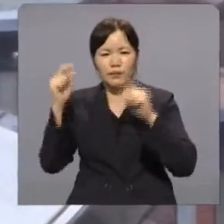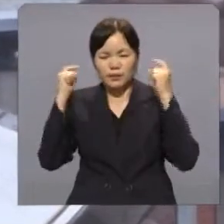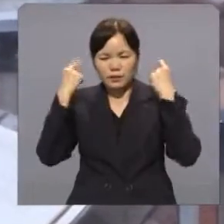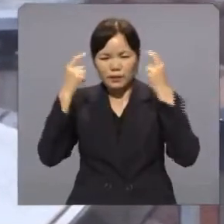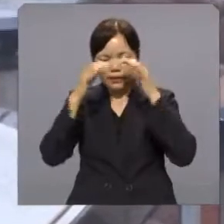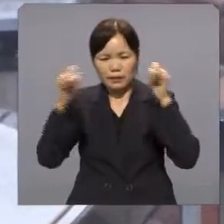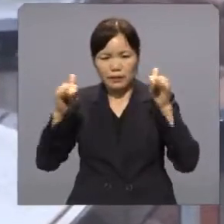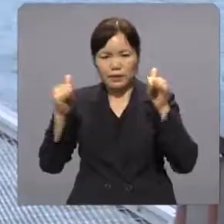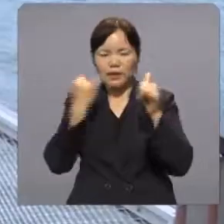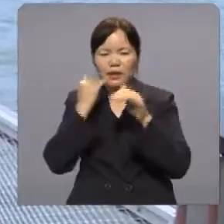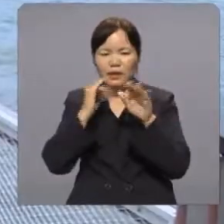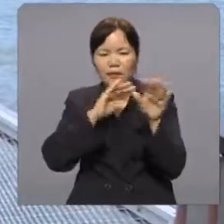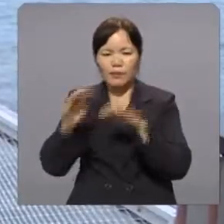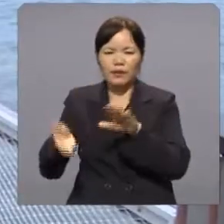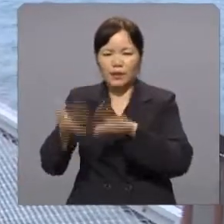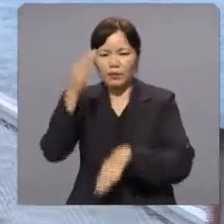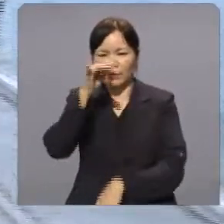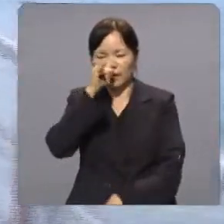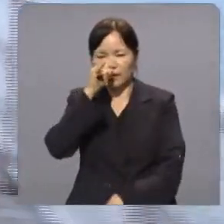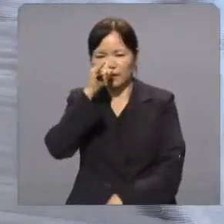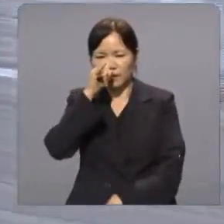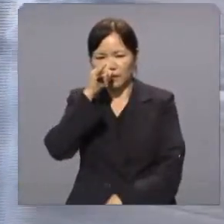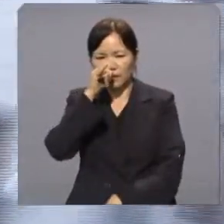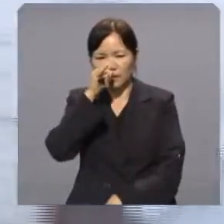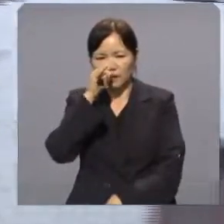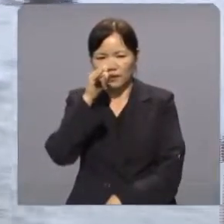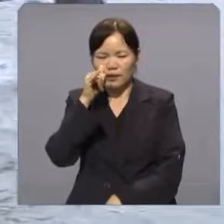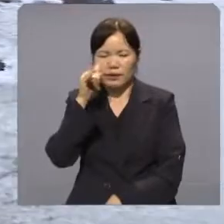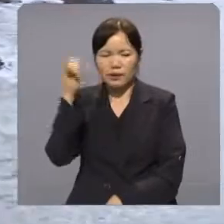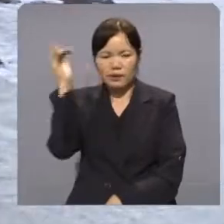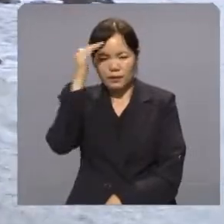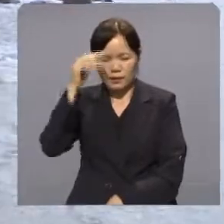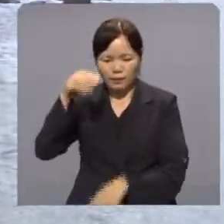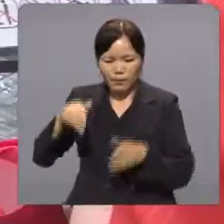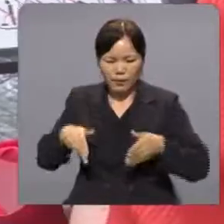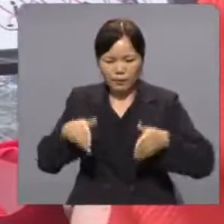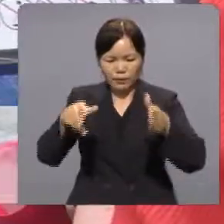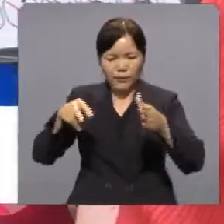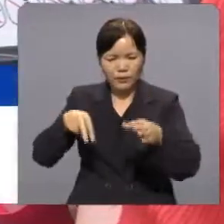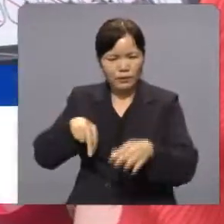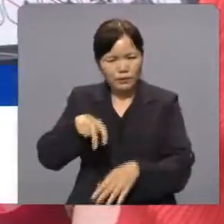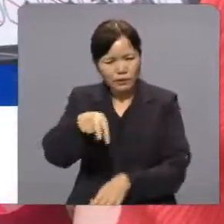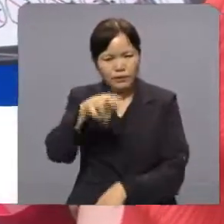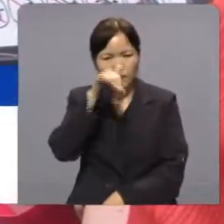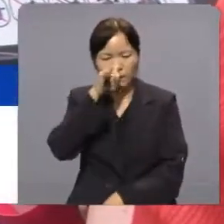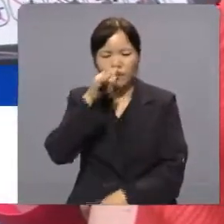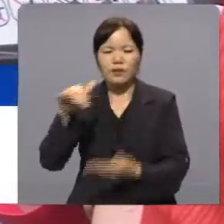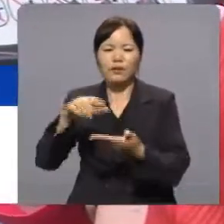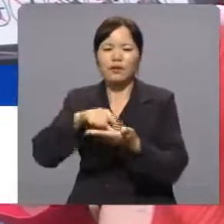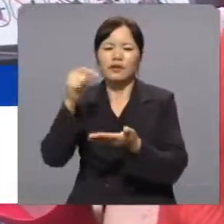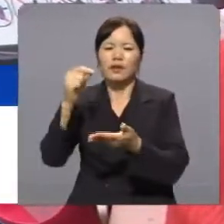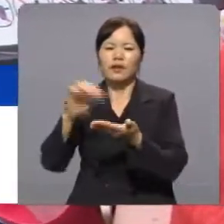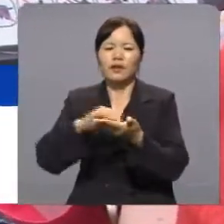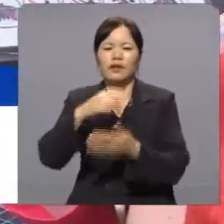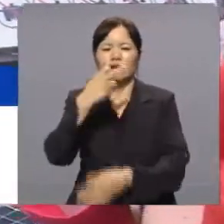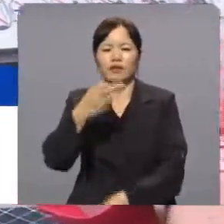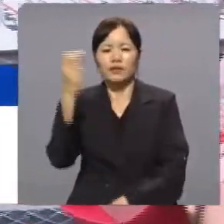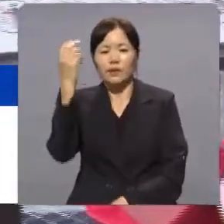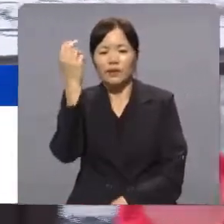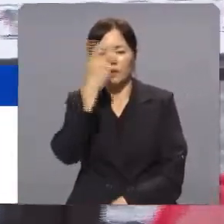관광객들은 바다 위에 만들어진 해상 탐방로를 따라 산책을 즐기고 약 12가지의 관람이